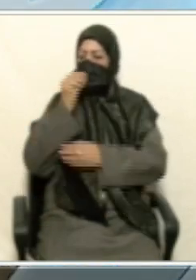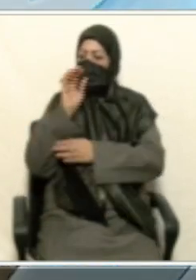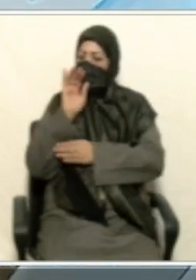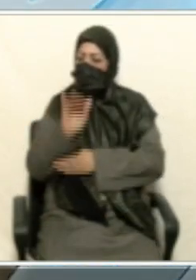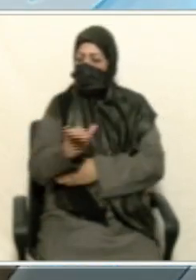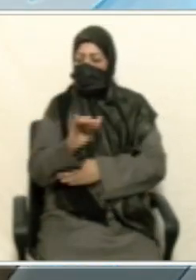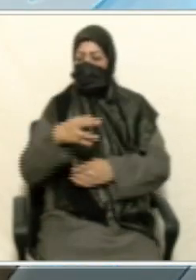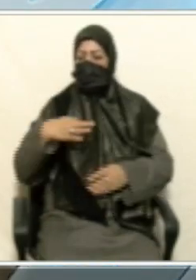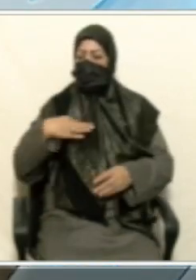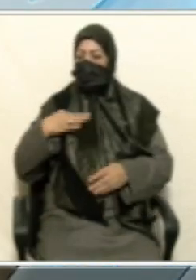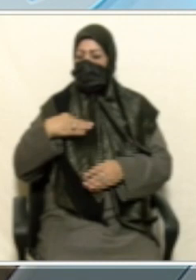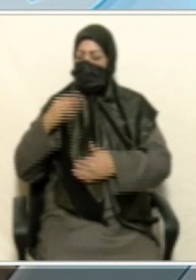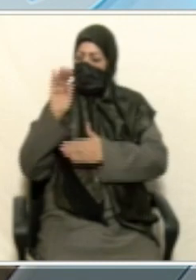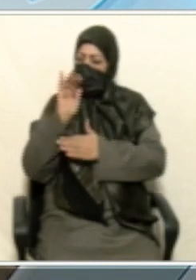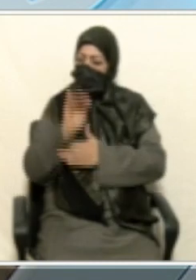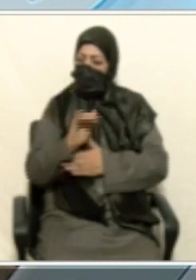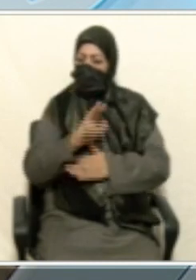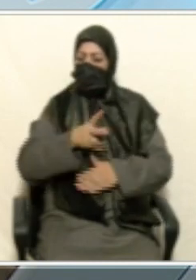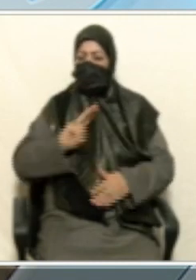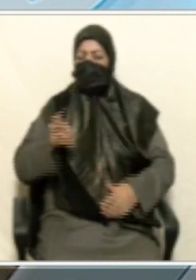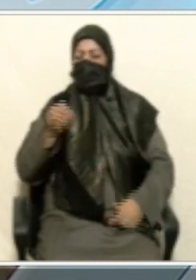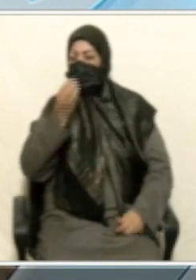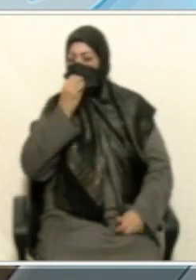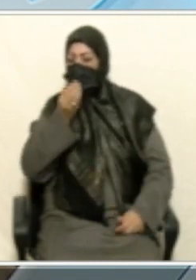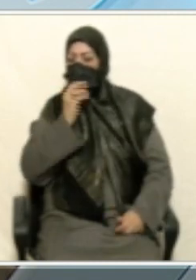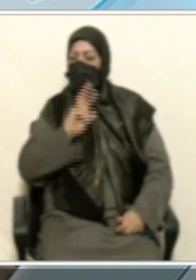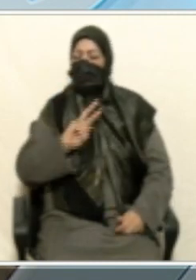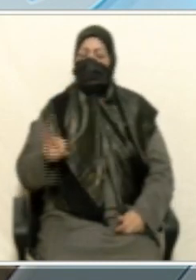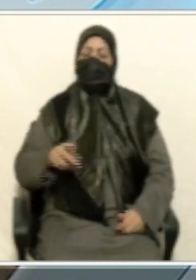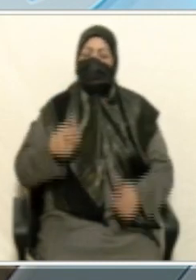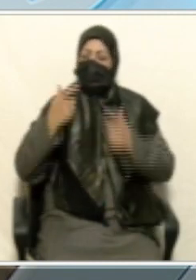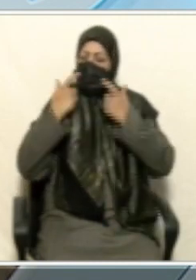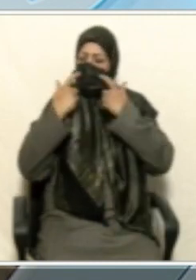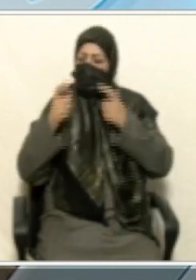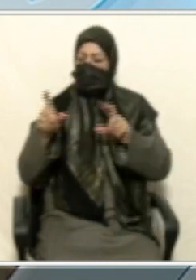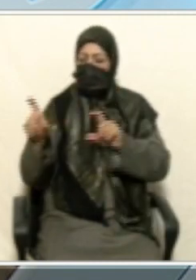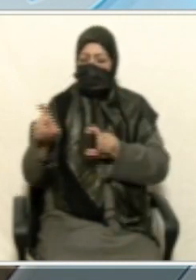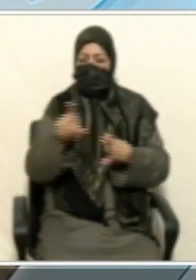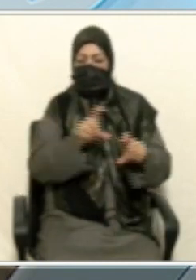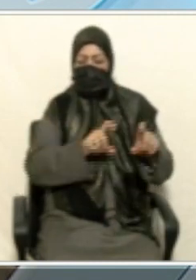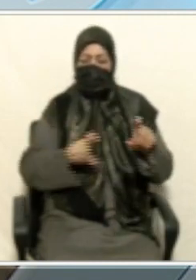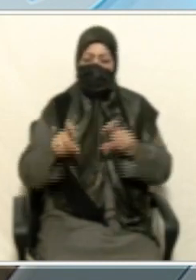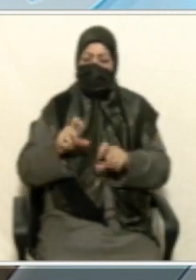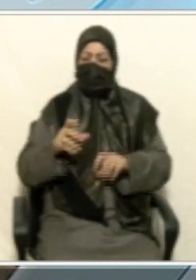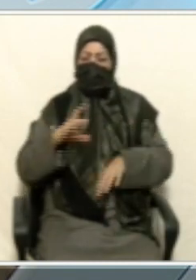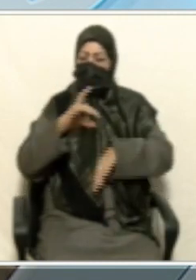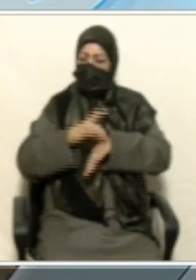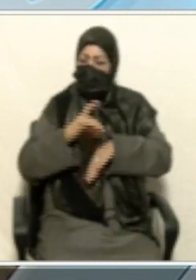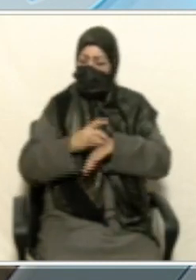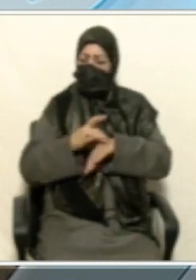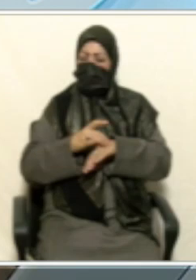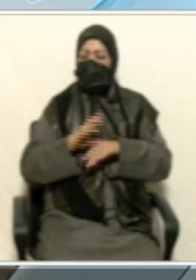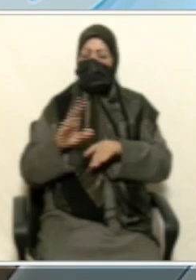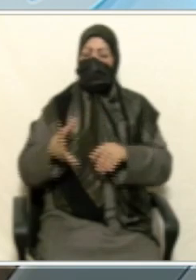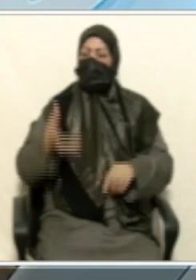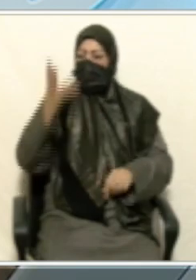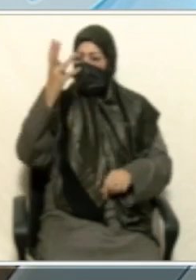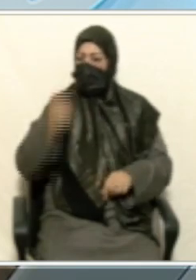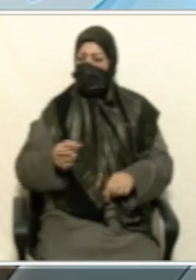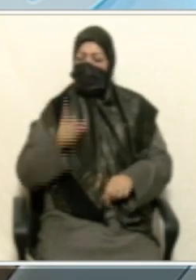يغذيك، يشرف عليك عند المرض ويتابعك ساهرا الليل حتى إذا